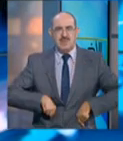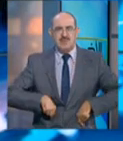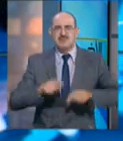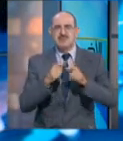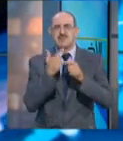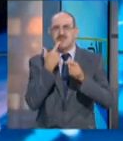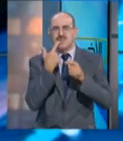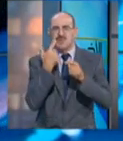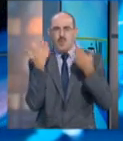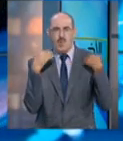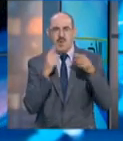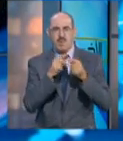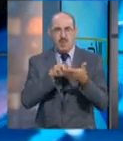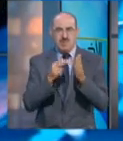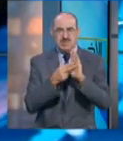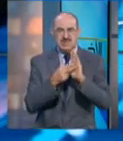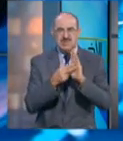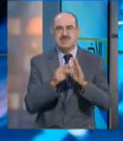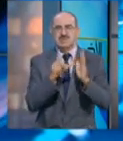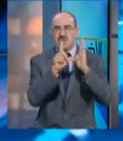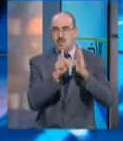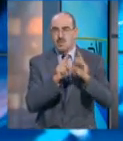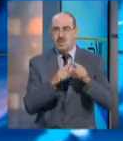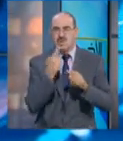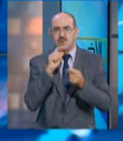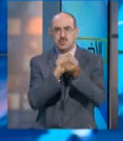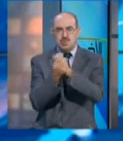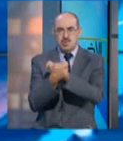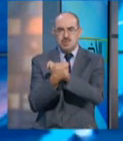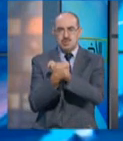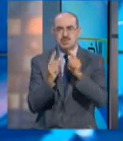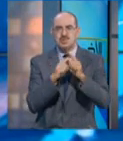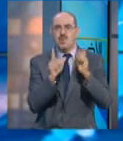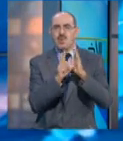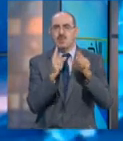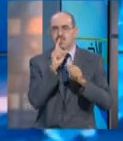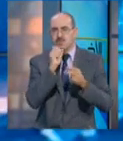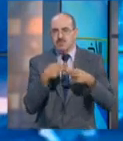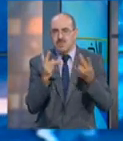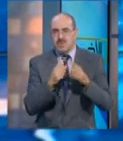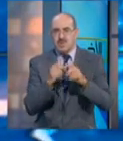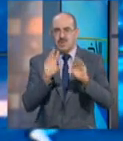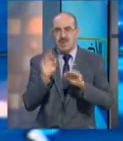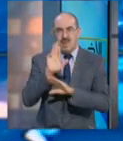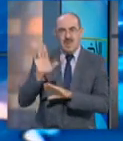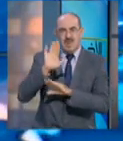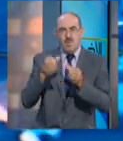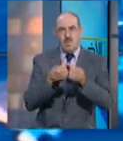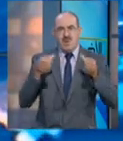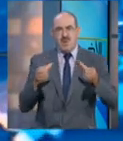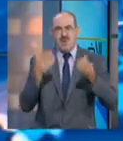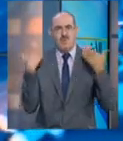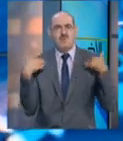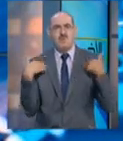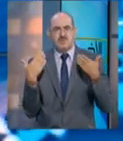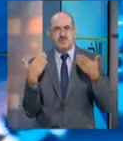التقليدية مشروع مرسوم تنفيذي يعدل المرسوم المتضمن الإعلان عن مناطق التوسع